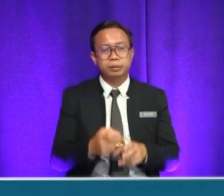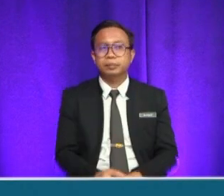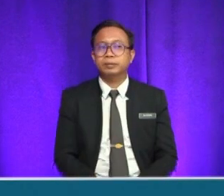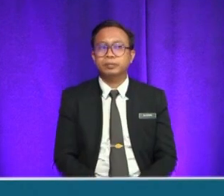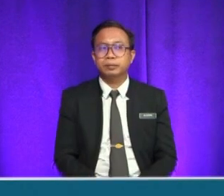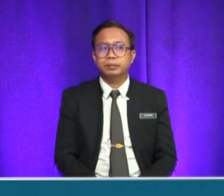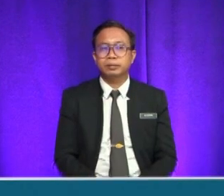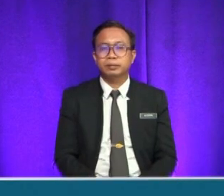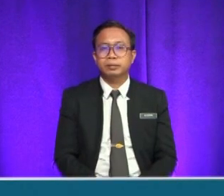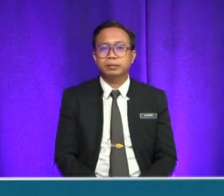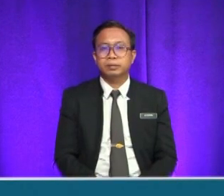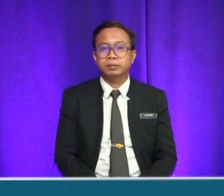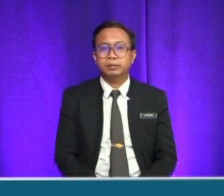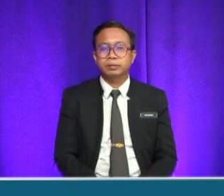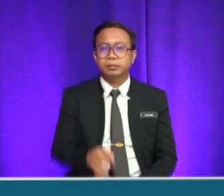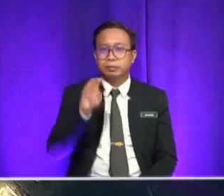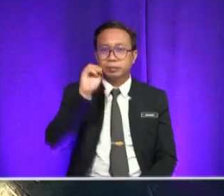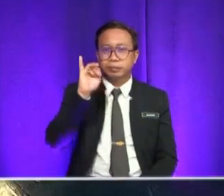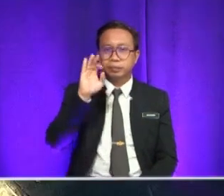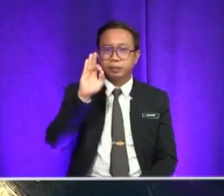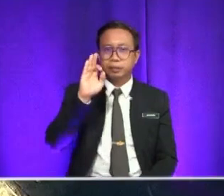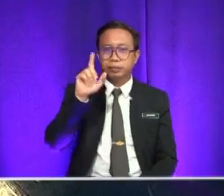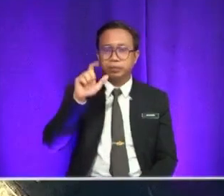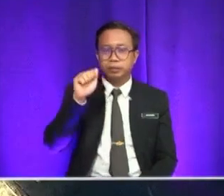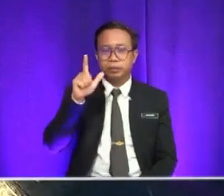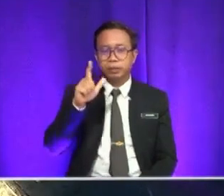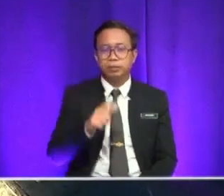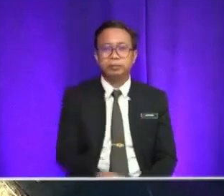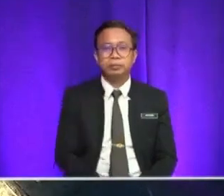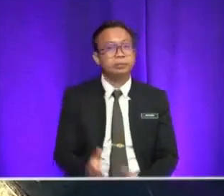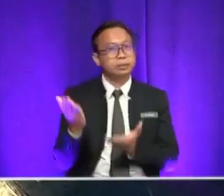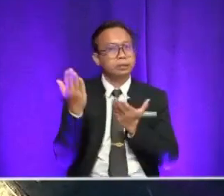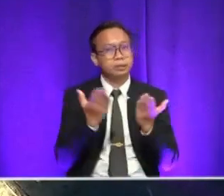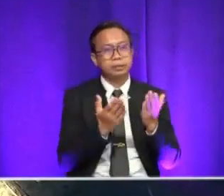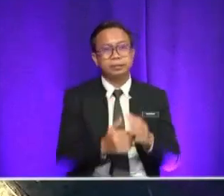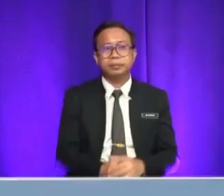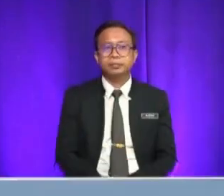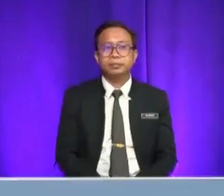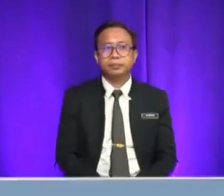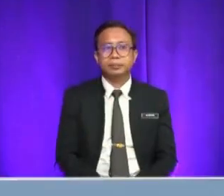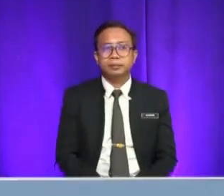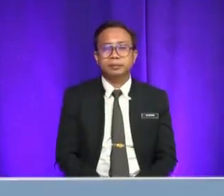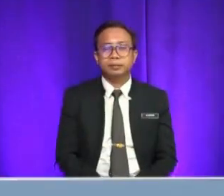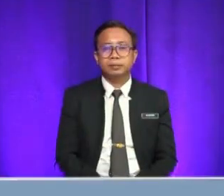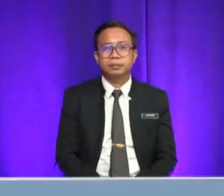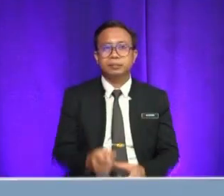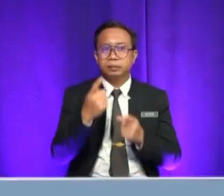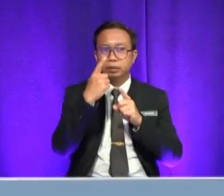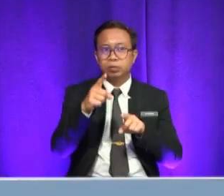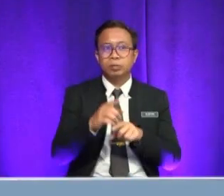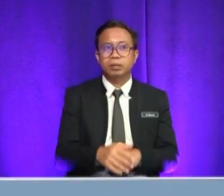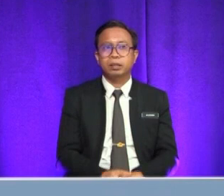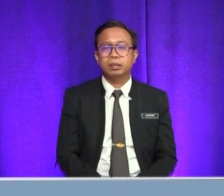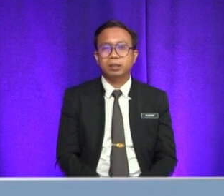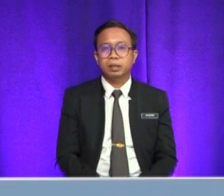Cikgu, silakan. Mifzal. Okey, Mifzal, bagus. Okey, silakan. Langkah pertama. Jawapannya E, cikgu.